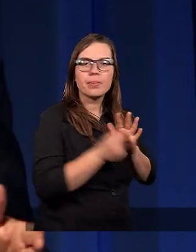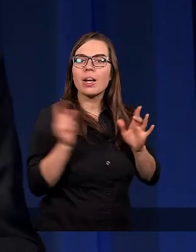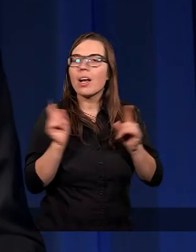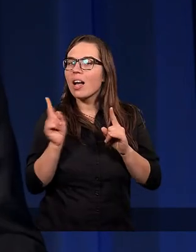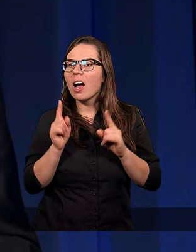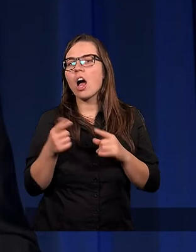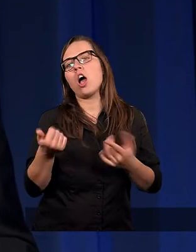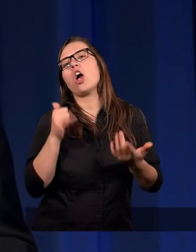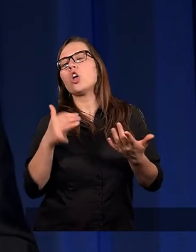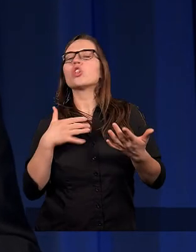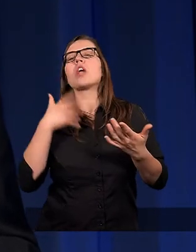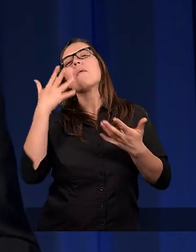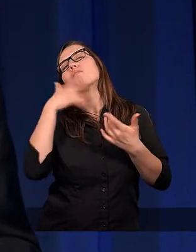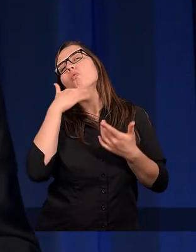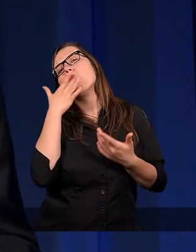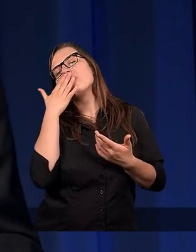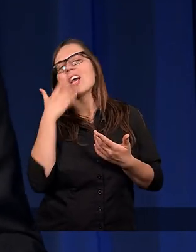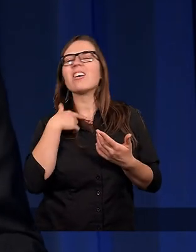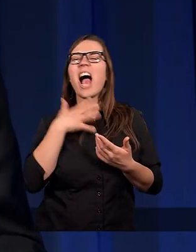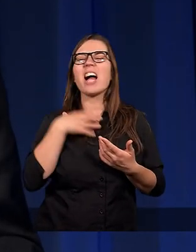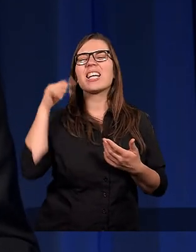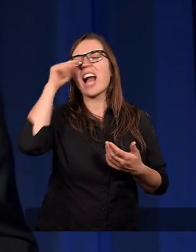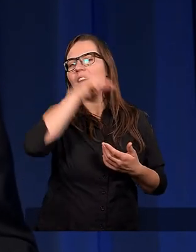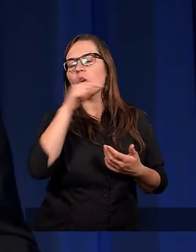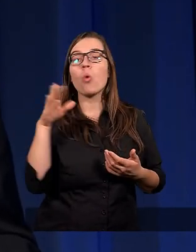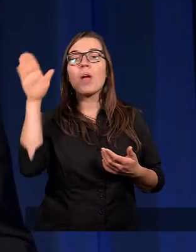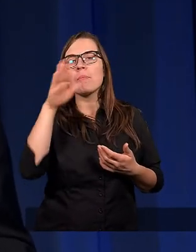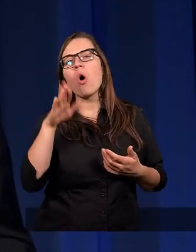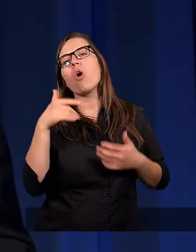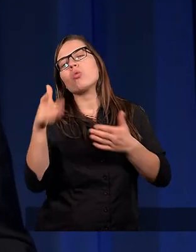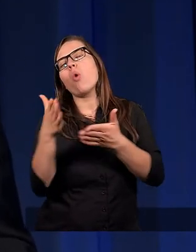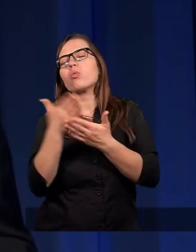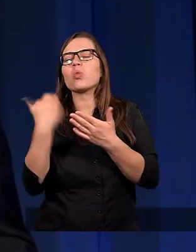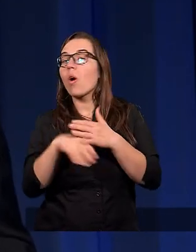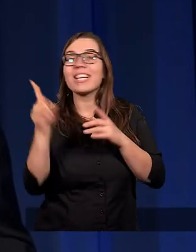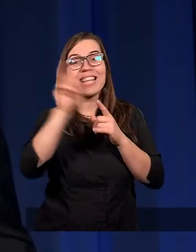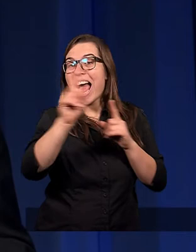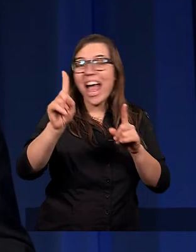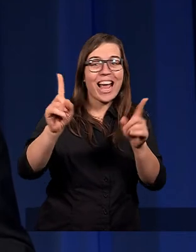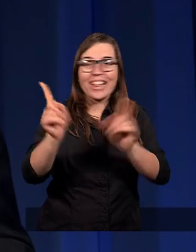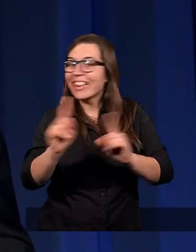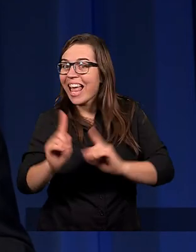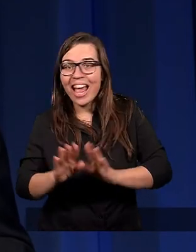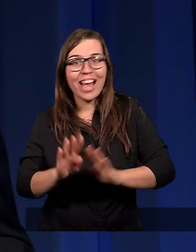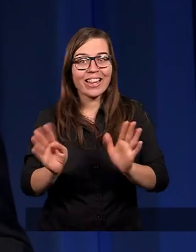Widocznie to nie dla mnie. Zawiodłem Boga, to już koniec. Nie. Nie.